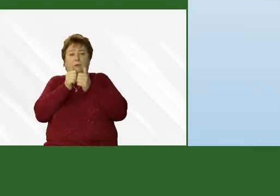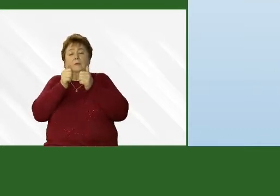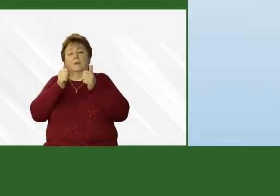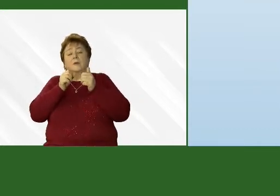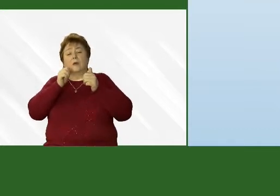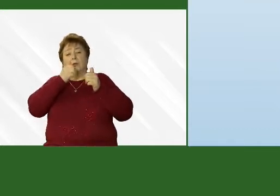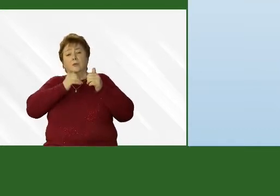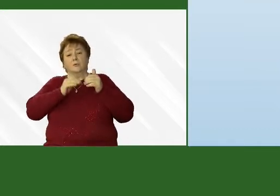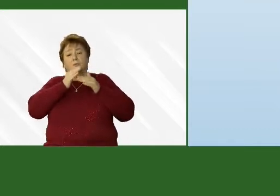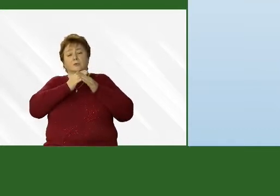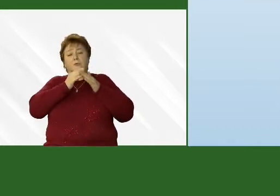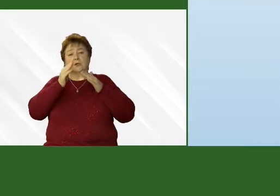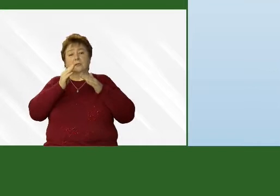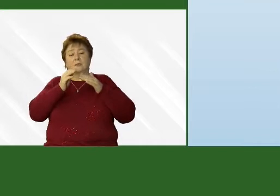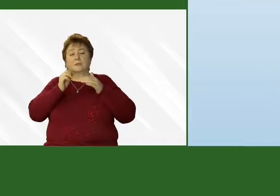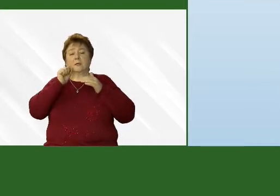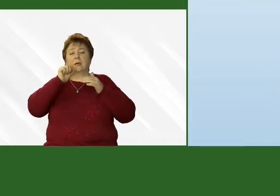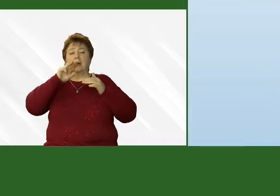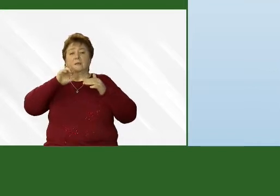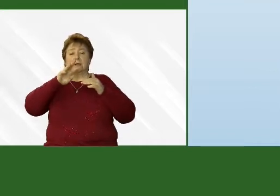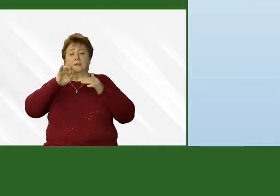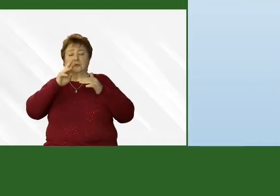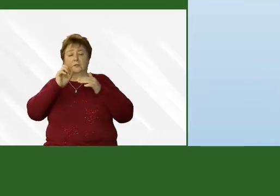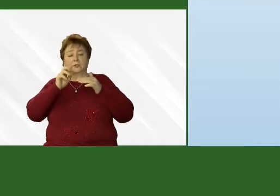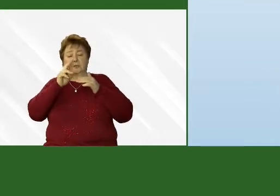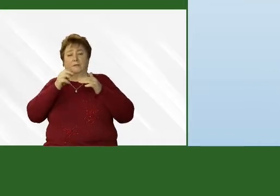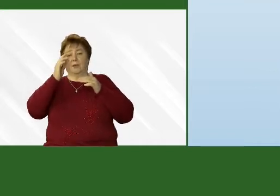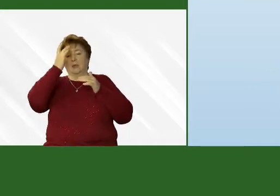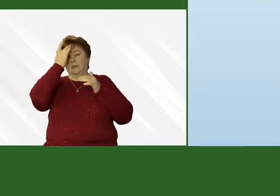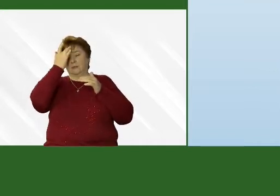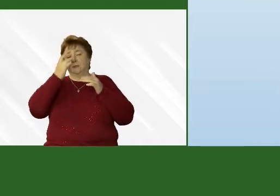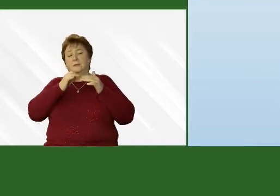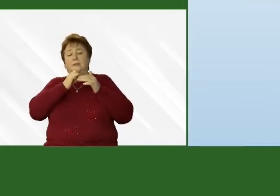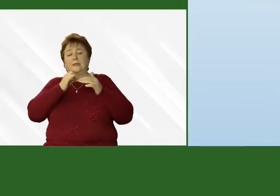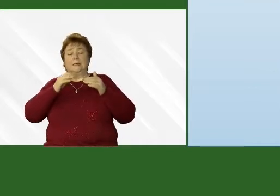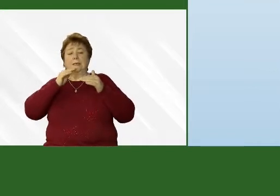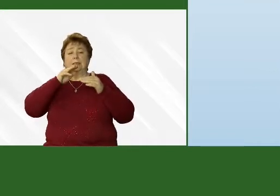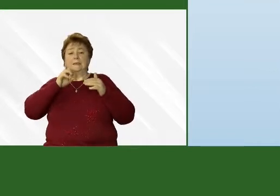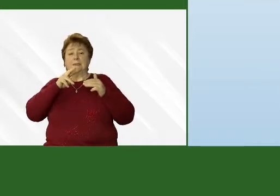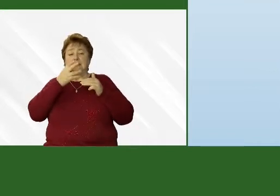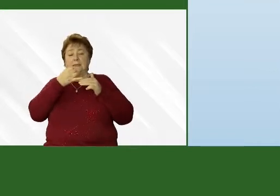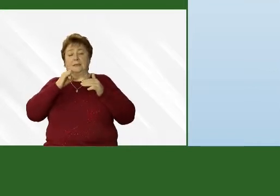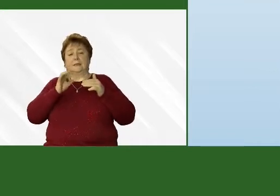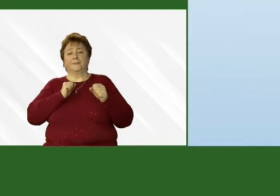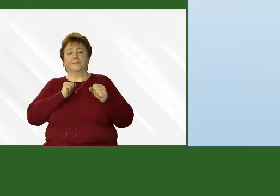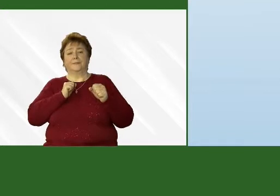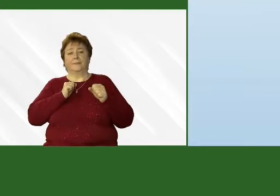ней южные участки Атлантического, Индийского и Тихого